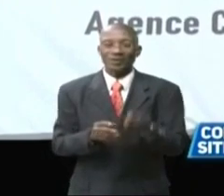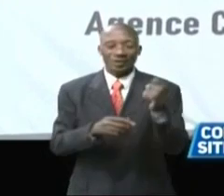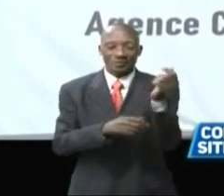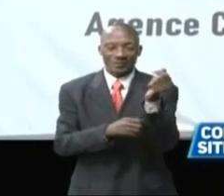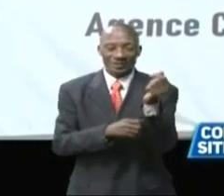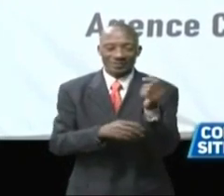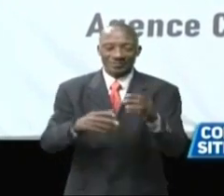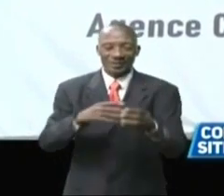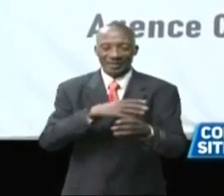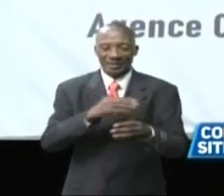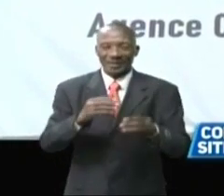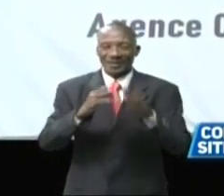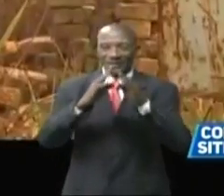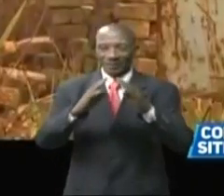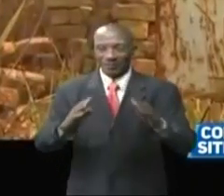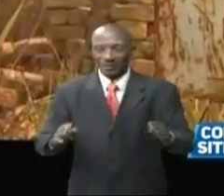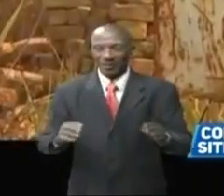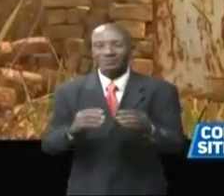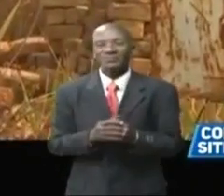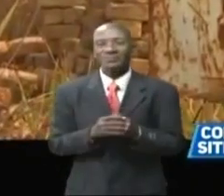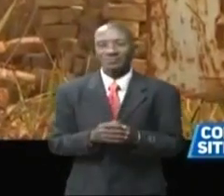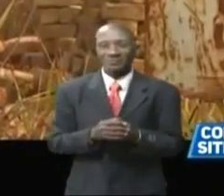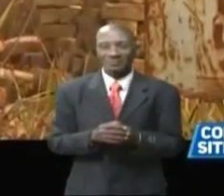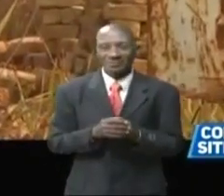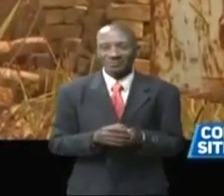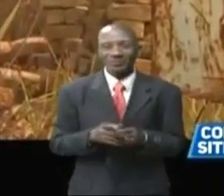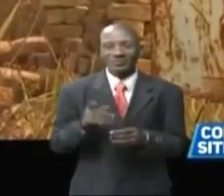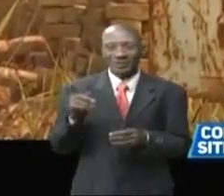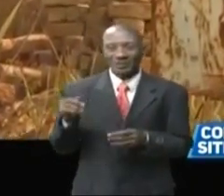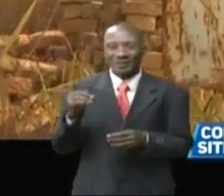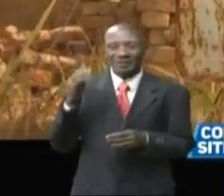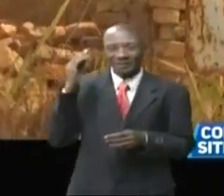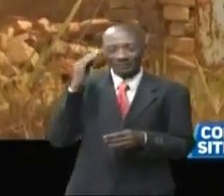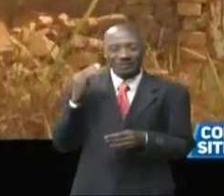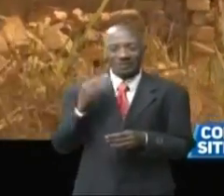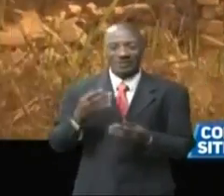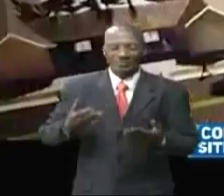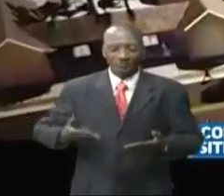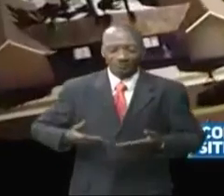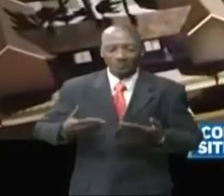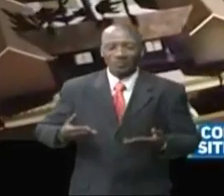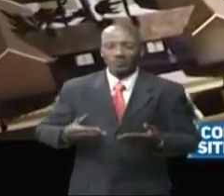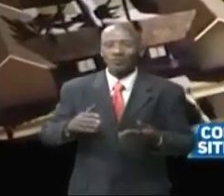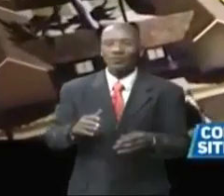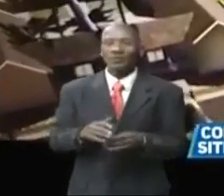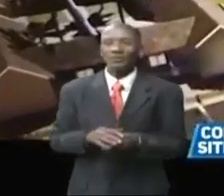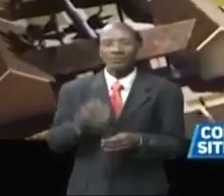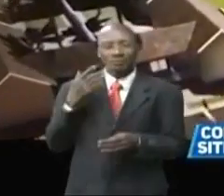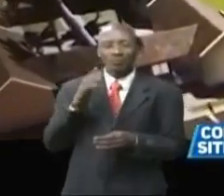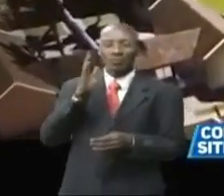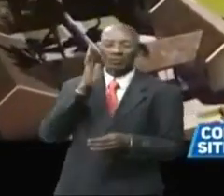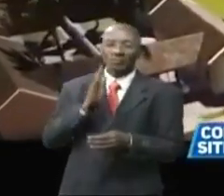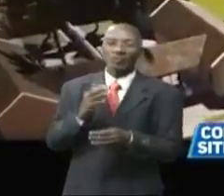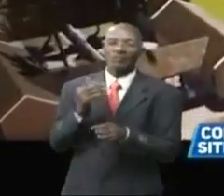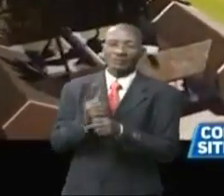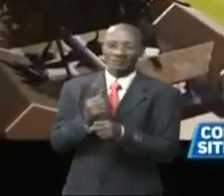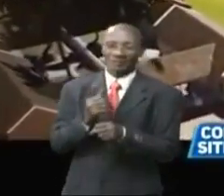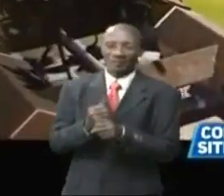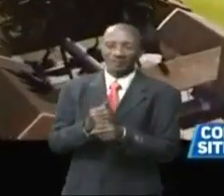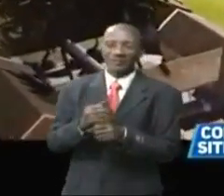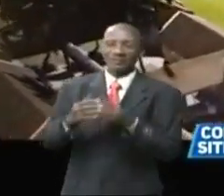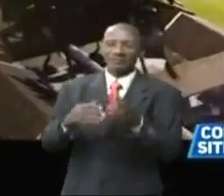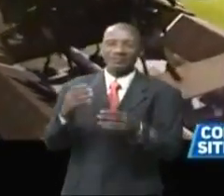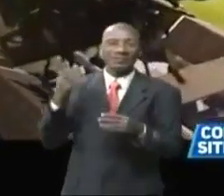sigle, passe à une vitesse supérieure pour la réalisation de sa mission principale, celle d'offrir aux Congolais de